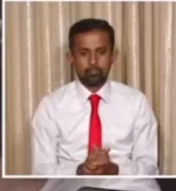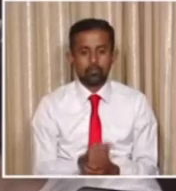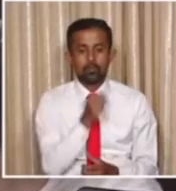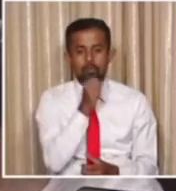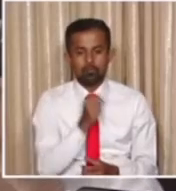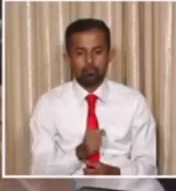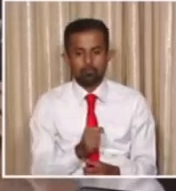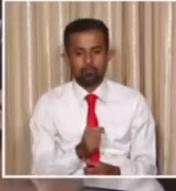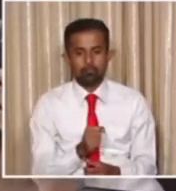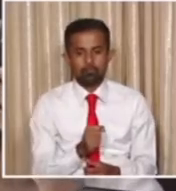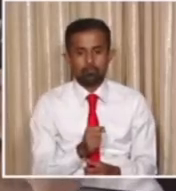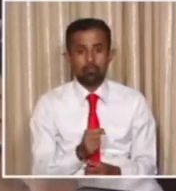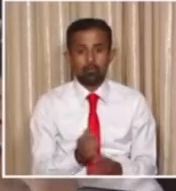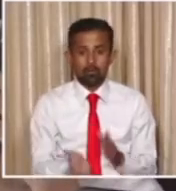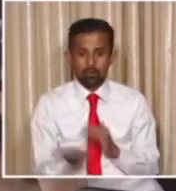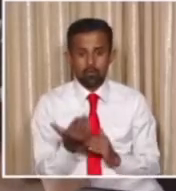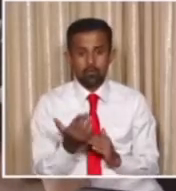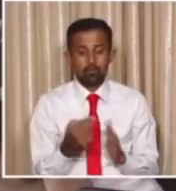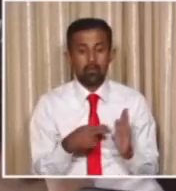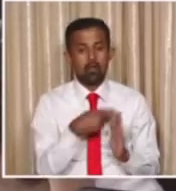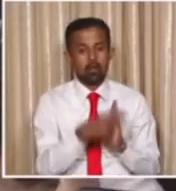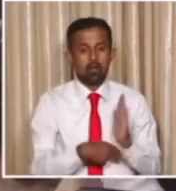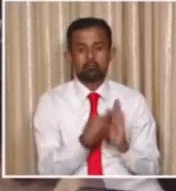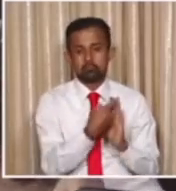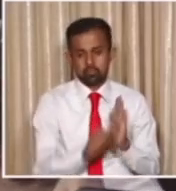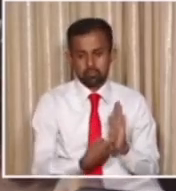විශ්‍රාම ගැන්වීම ජාතික ප්‍රතිපත්තියක්.